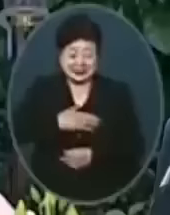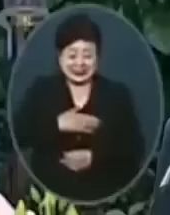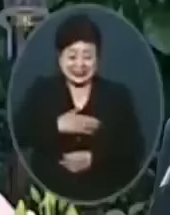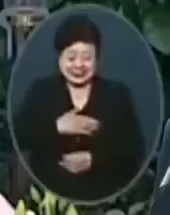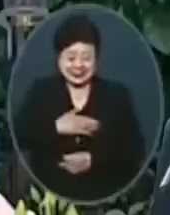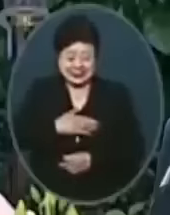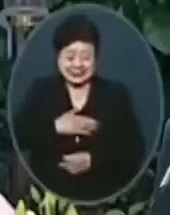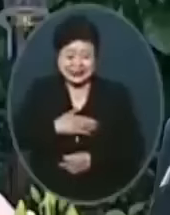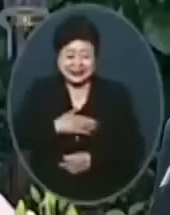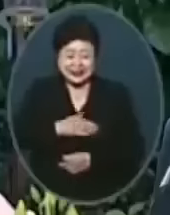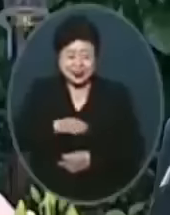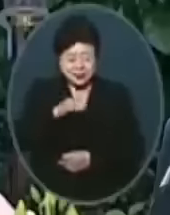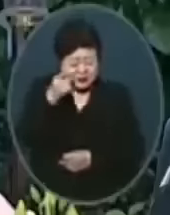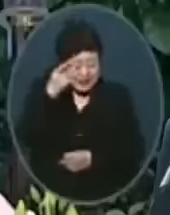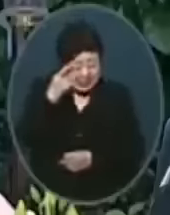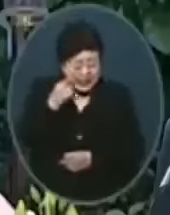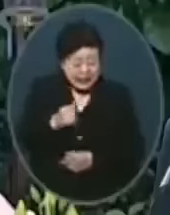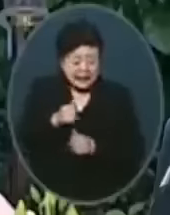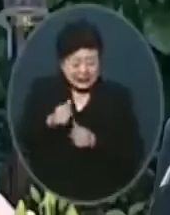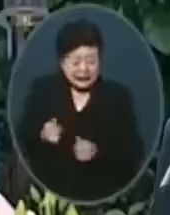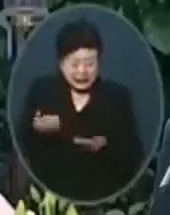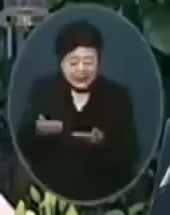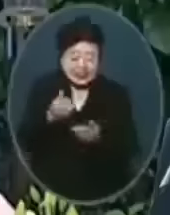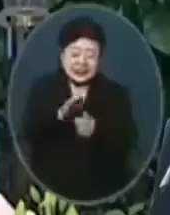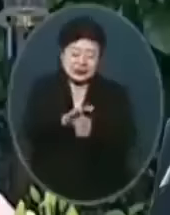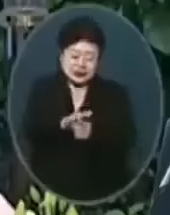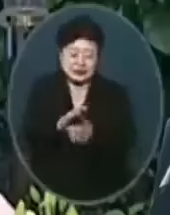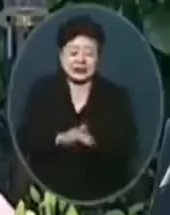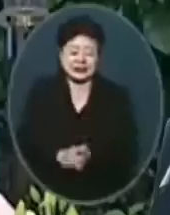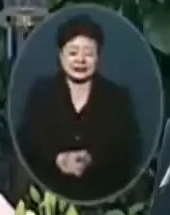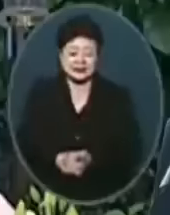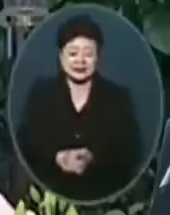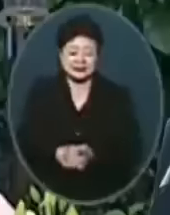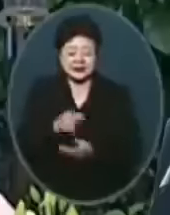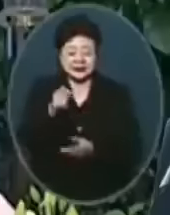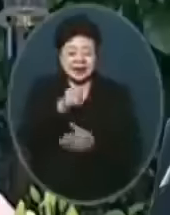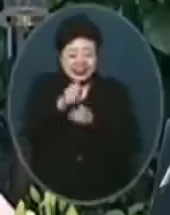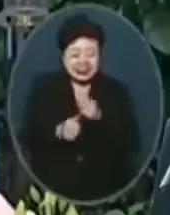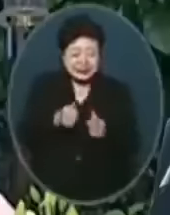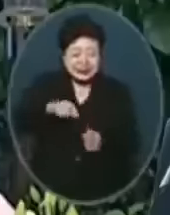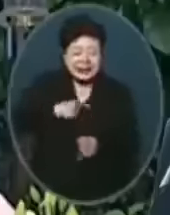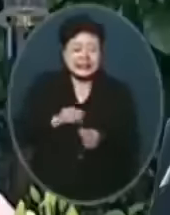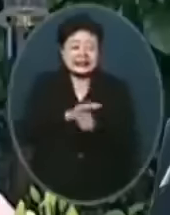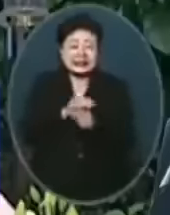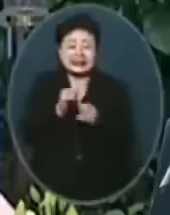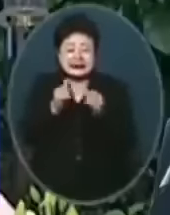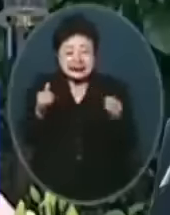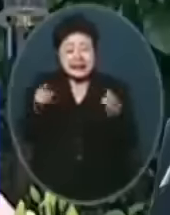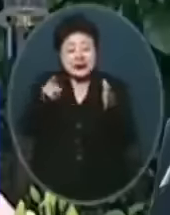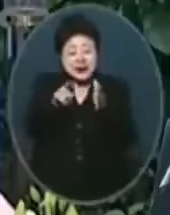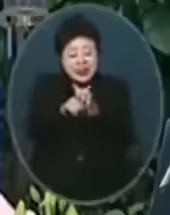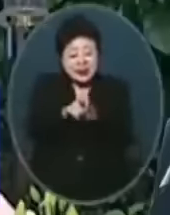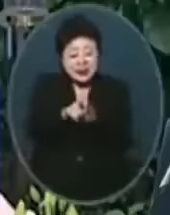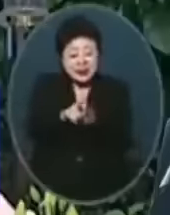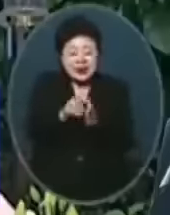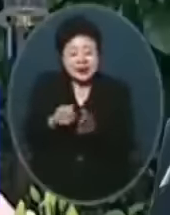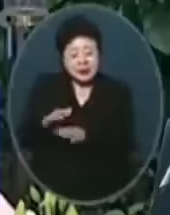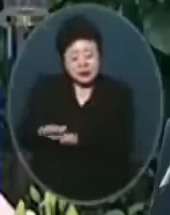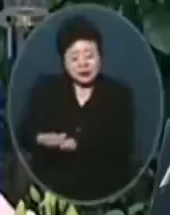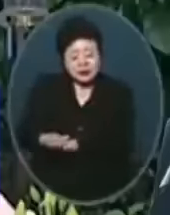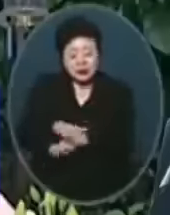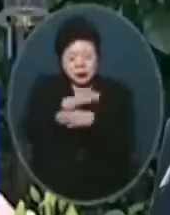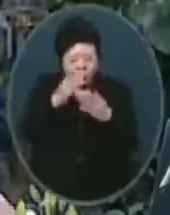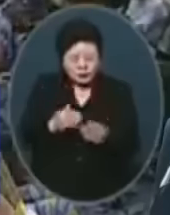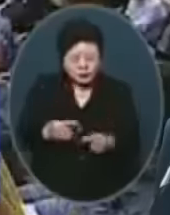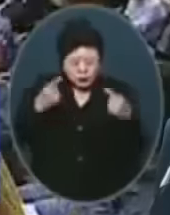여러분의 생각을 따라서 일하는 것입니다. 기록된 바 하나님이 자기를 사랑하는 자들을 위하여 예비하신